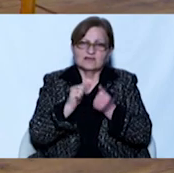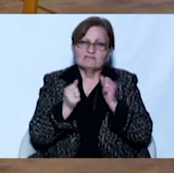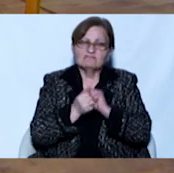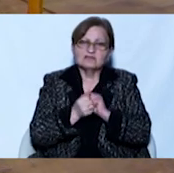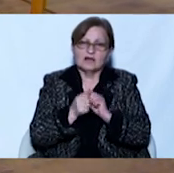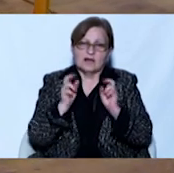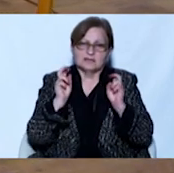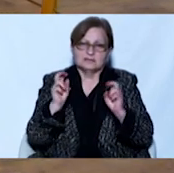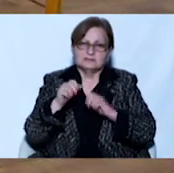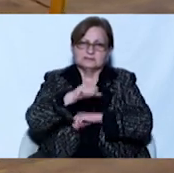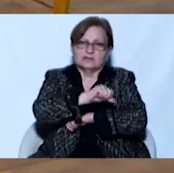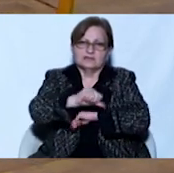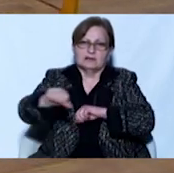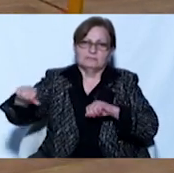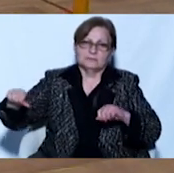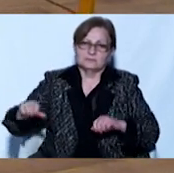ქვიანი სანაპირო.